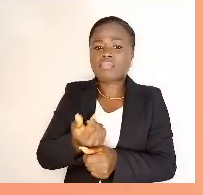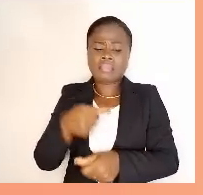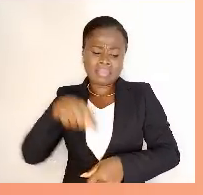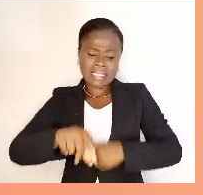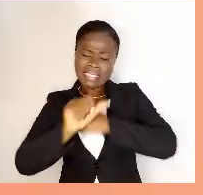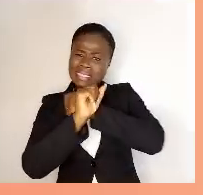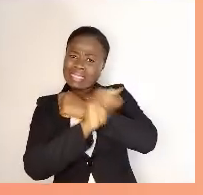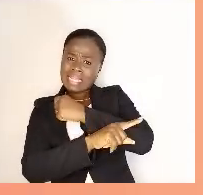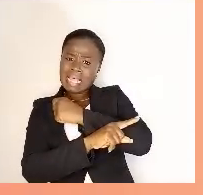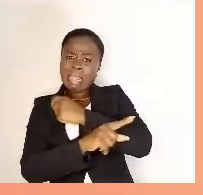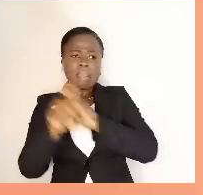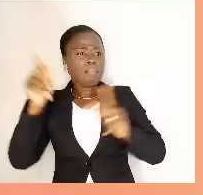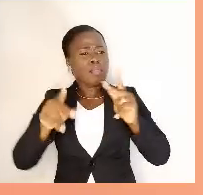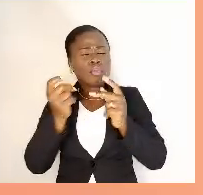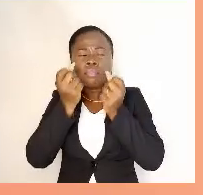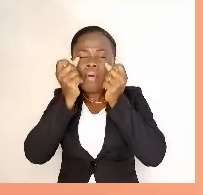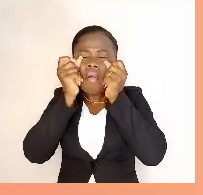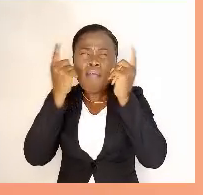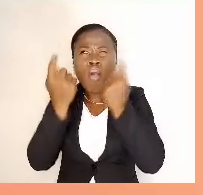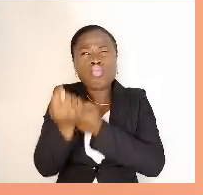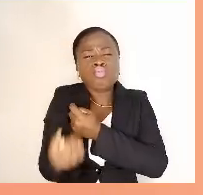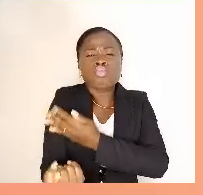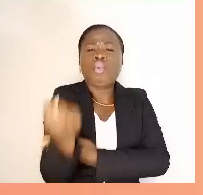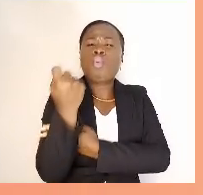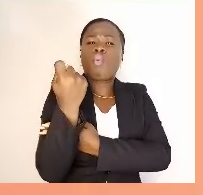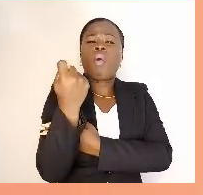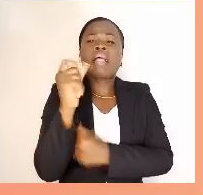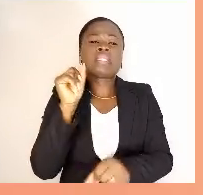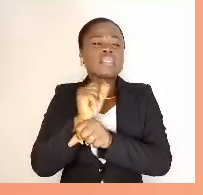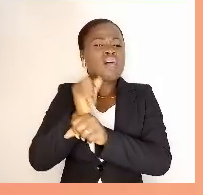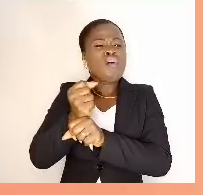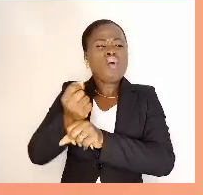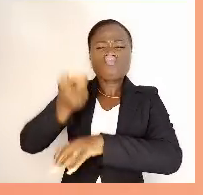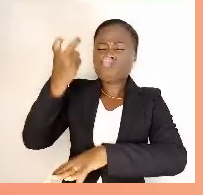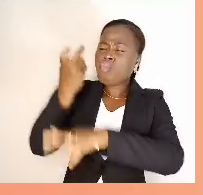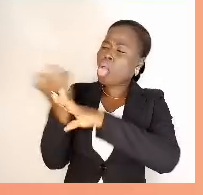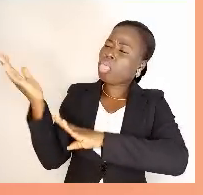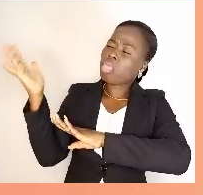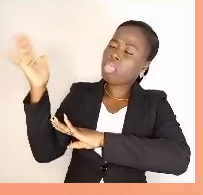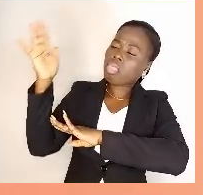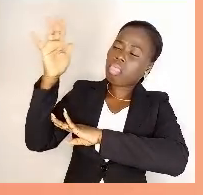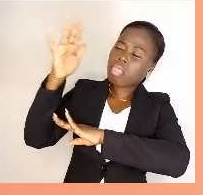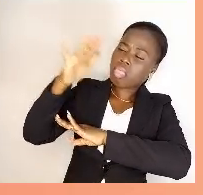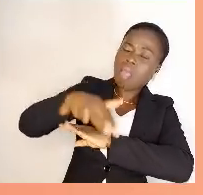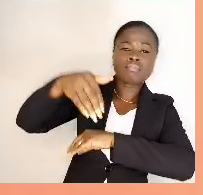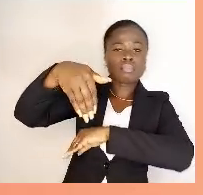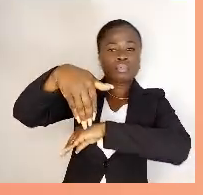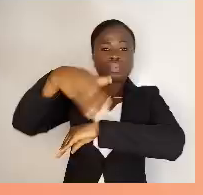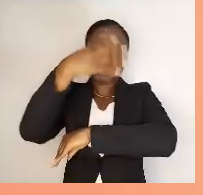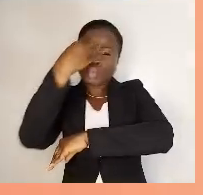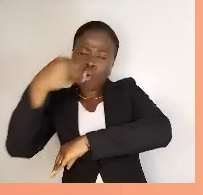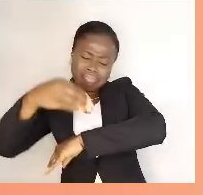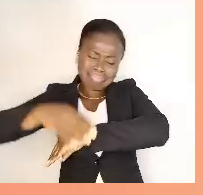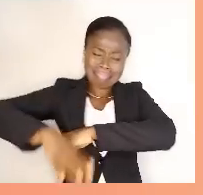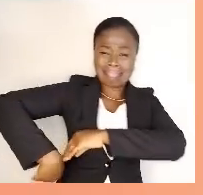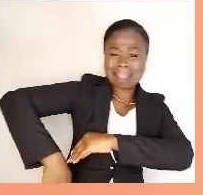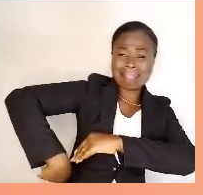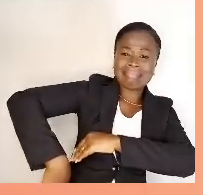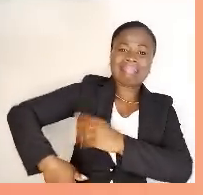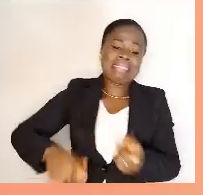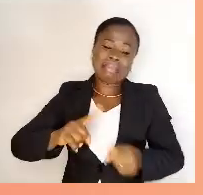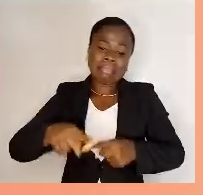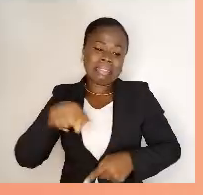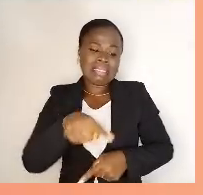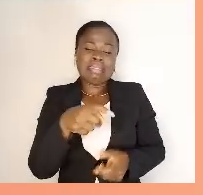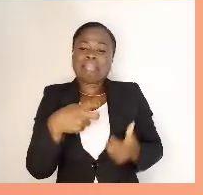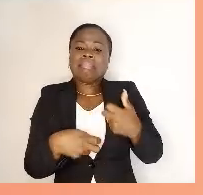C'est le Sénégal qui se lève tôt, qui travaille dur toute la journée et qui se couche tard, qui est